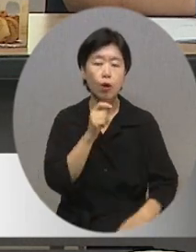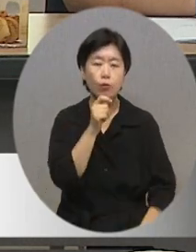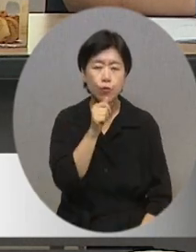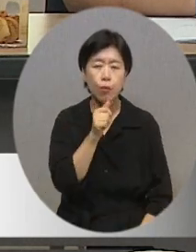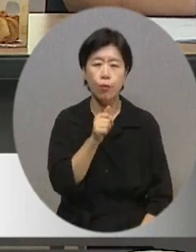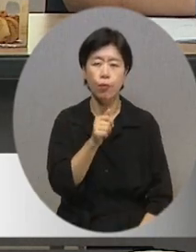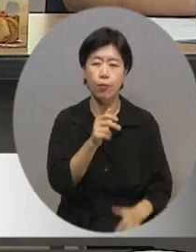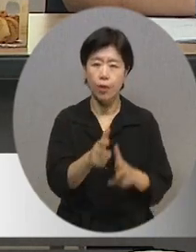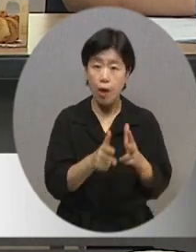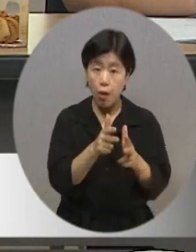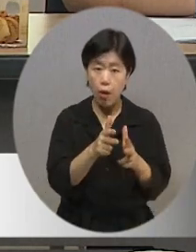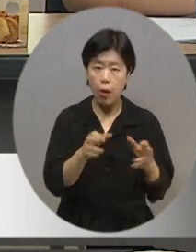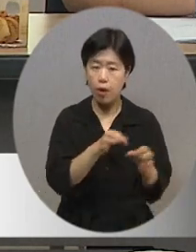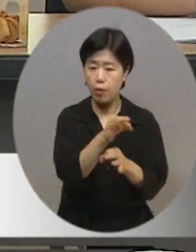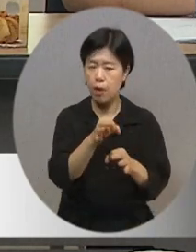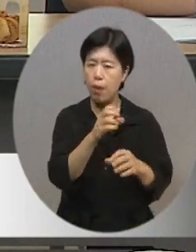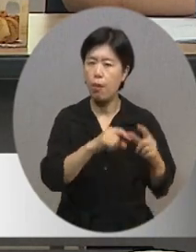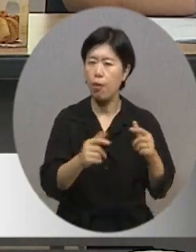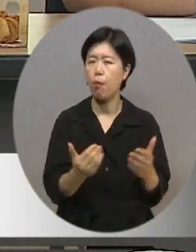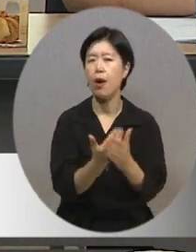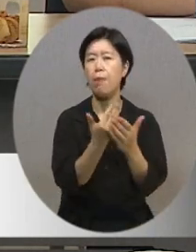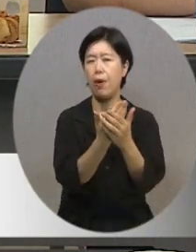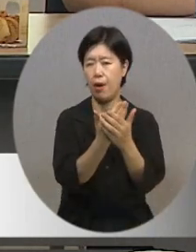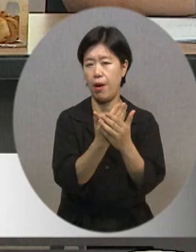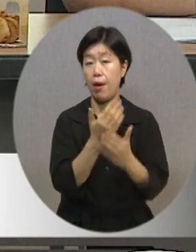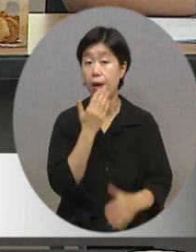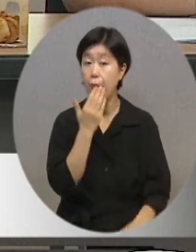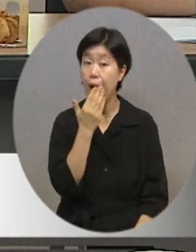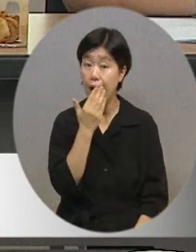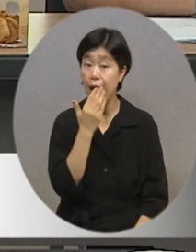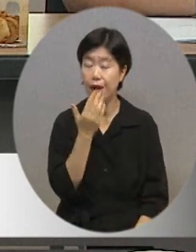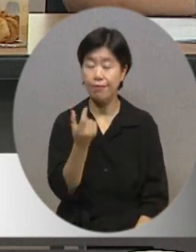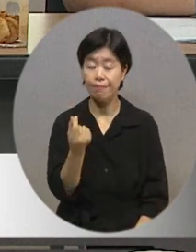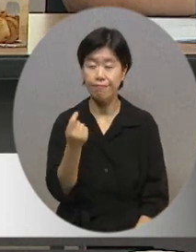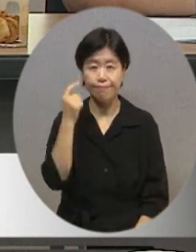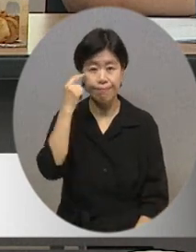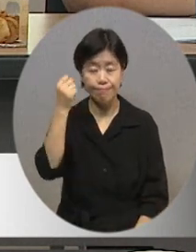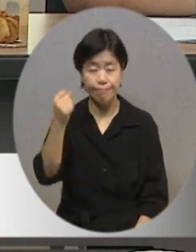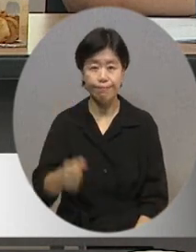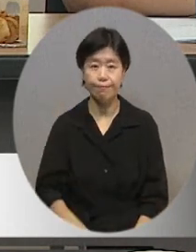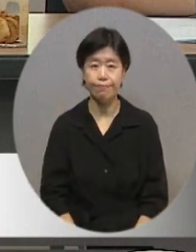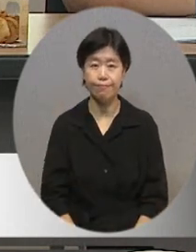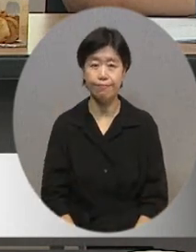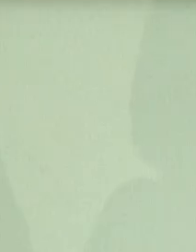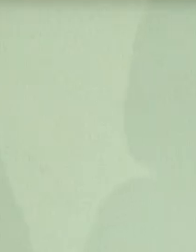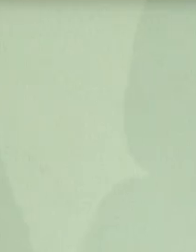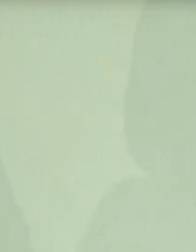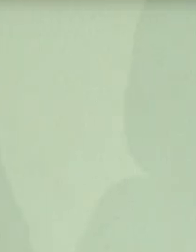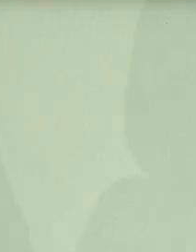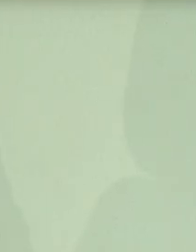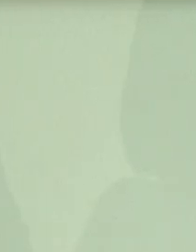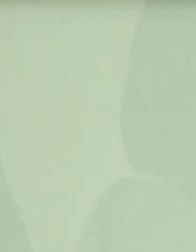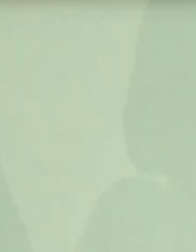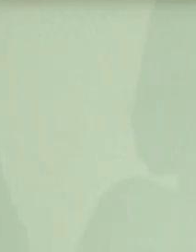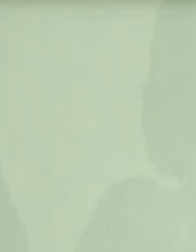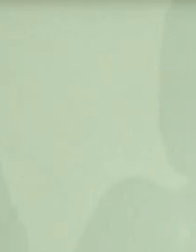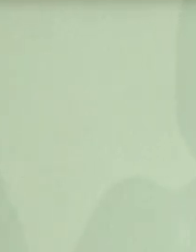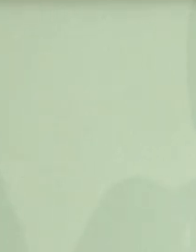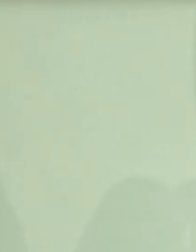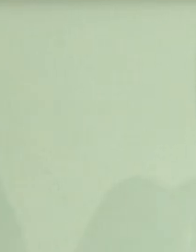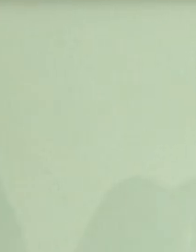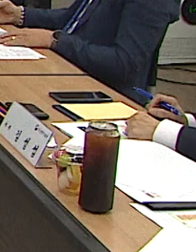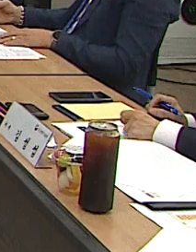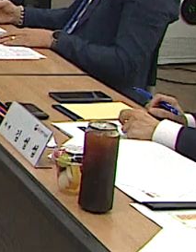그리고 우리 경제가 좀 더 활발하게 갈 수 있지 않을까 그렇게 생각을 합니다. 장애인 기업 활동